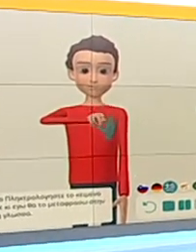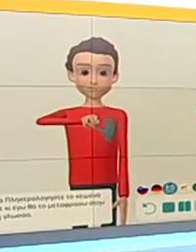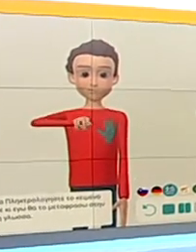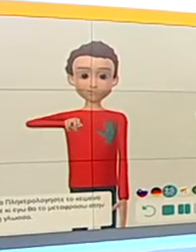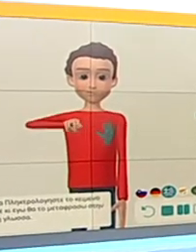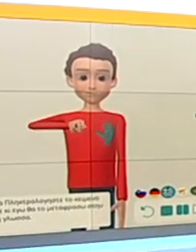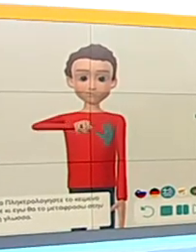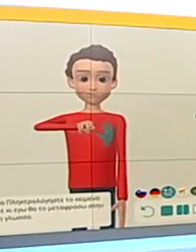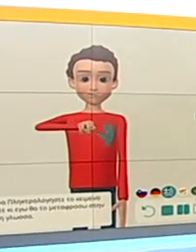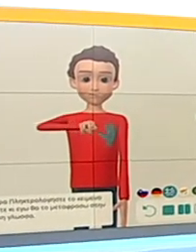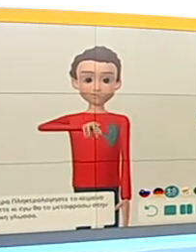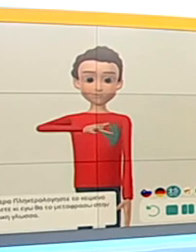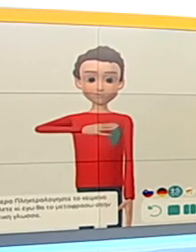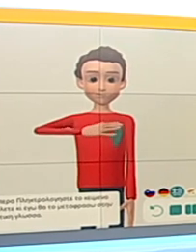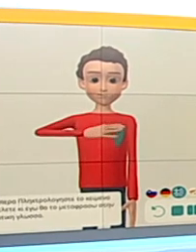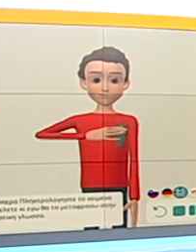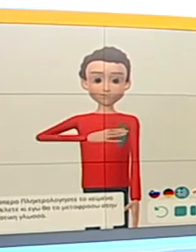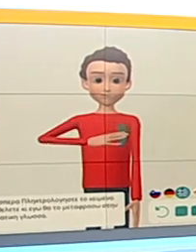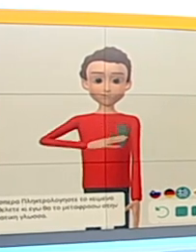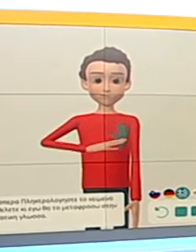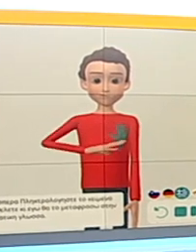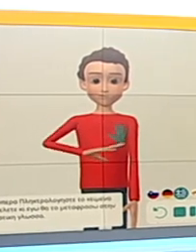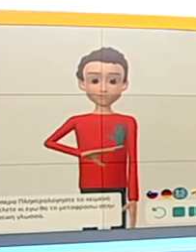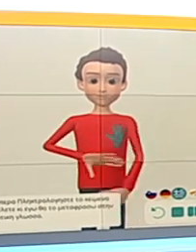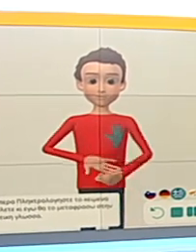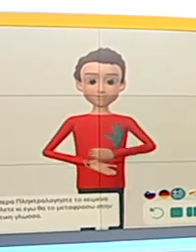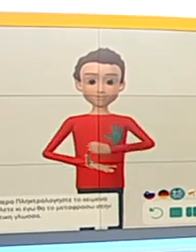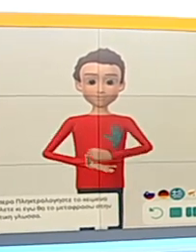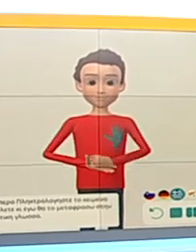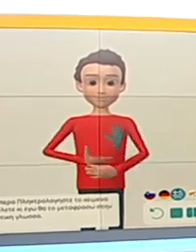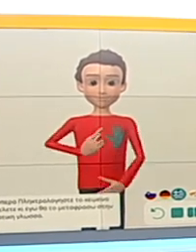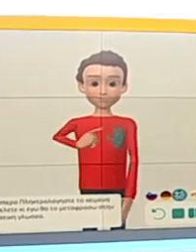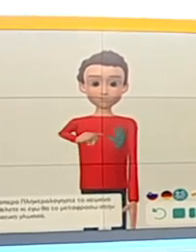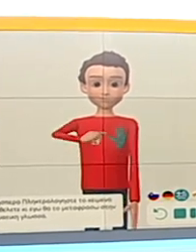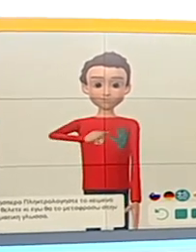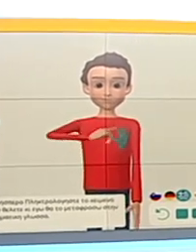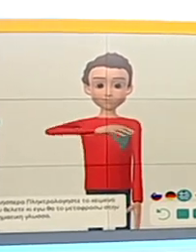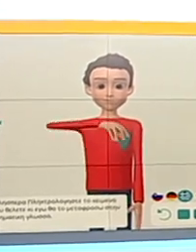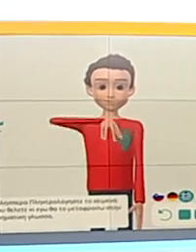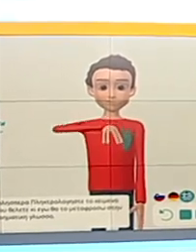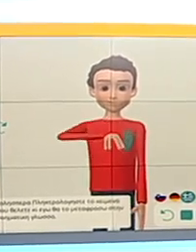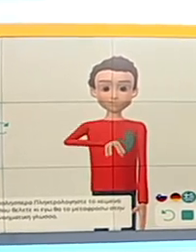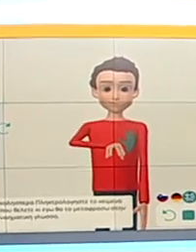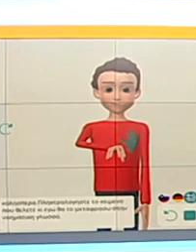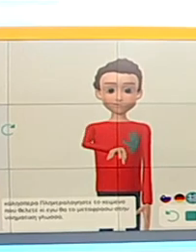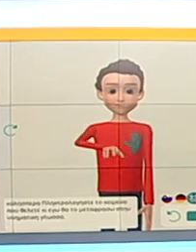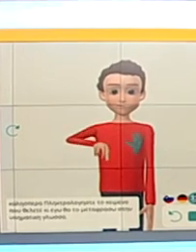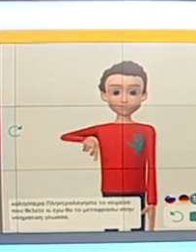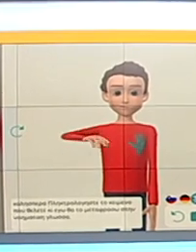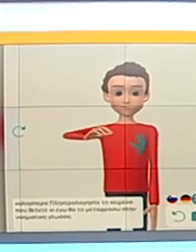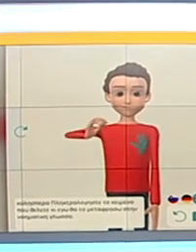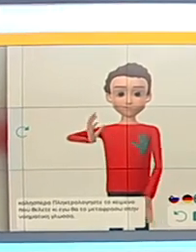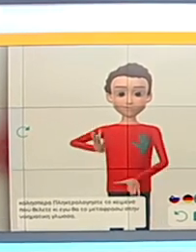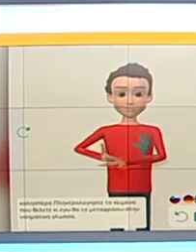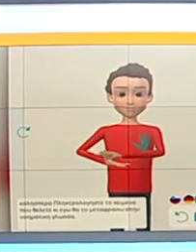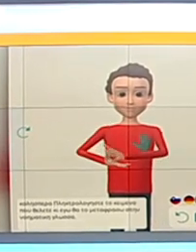μας. Ιδιαίτερη χαρά εδώ στο στούντιο της Κρήτης σήμερα. Φιλοξενούμε τον κύριο Γεώργιο Παπαδουράκη, καθηγητή